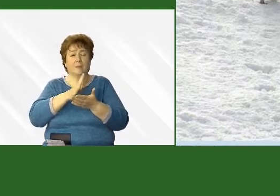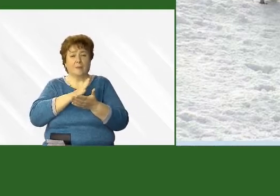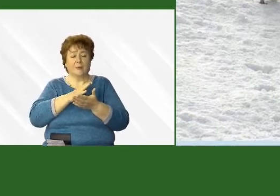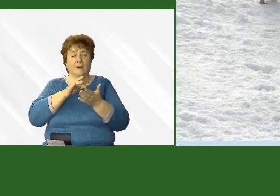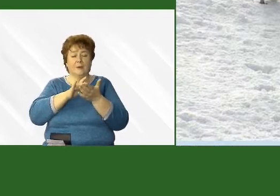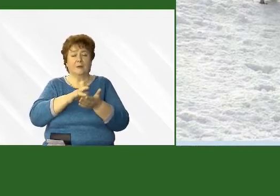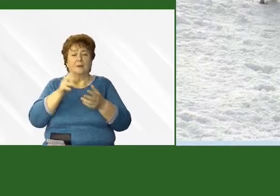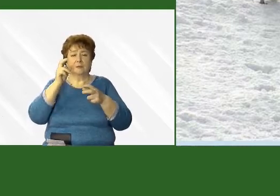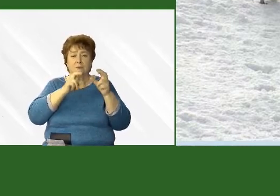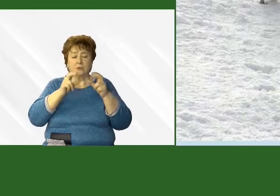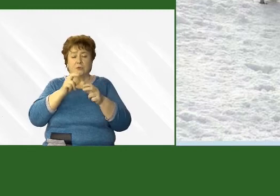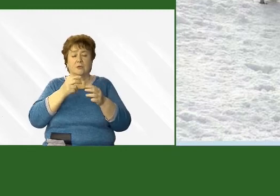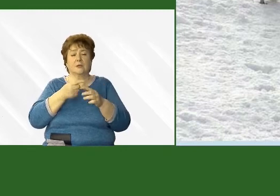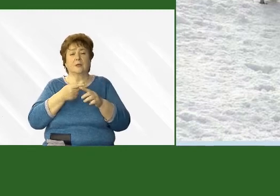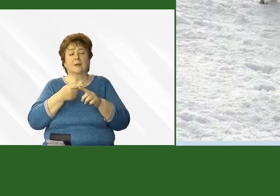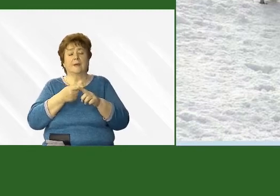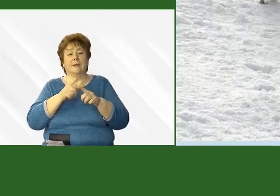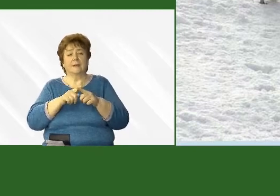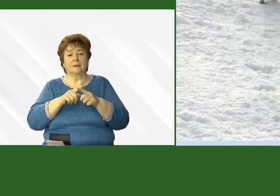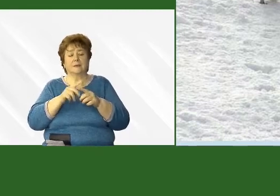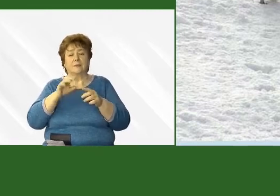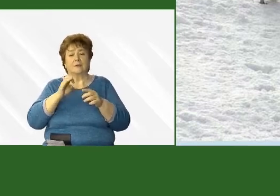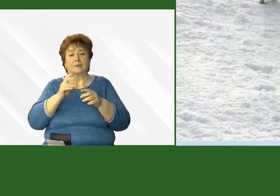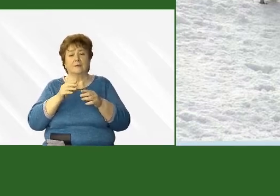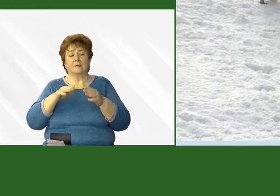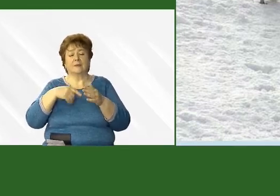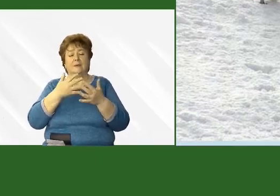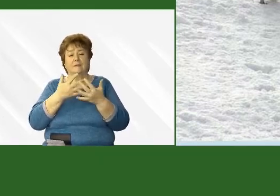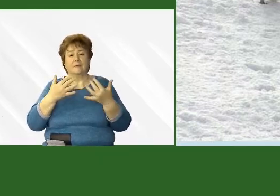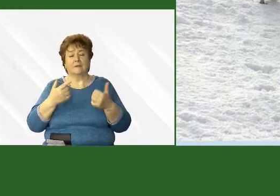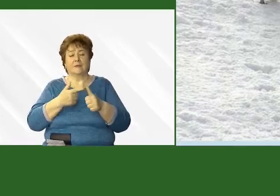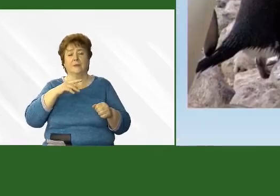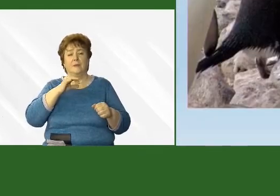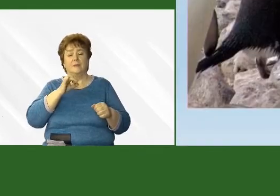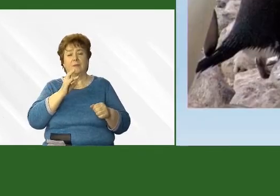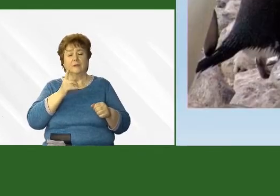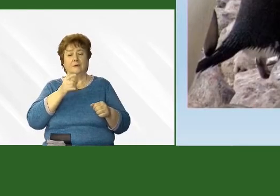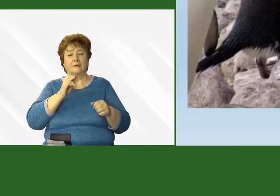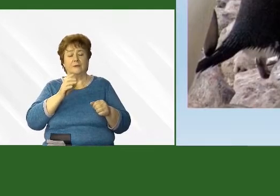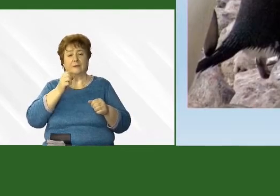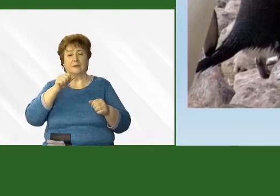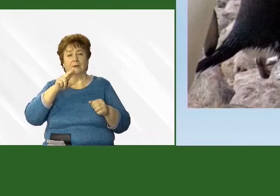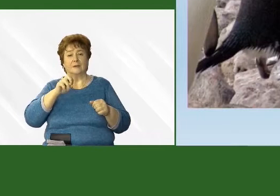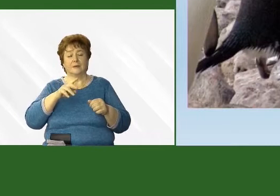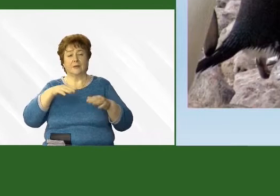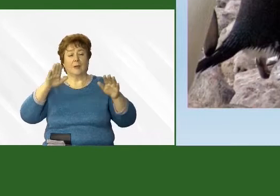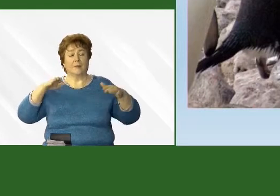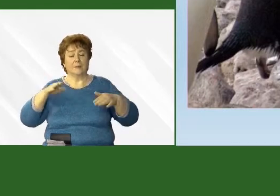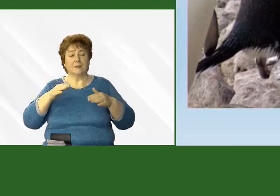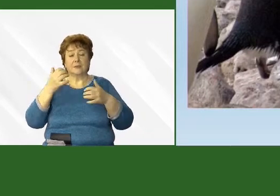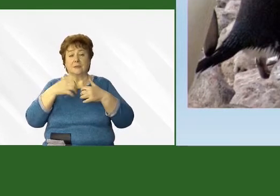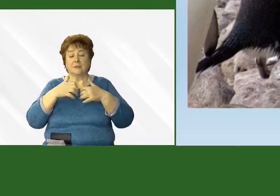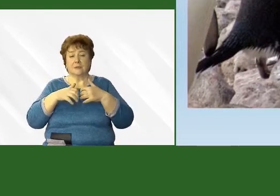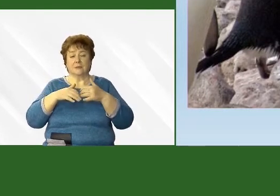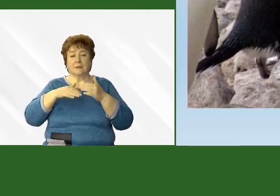экспедиции, изучали этих пингвинов и дали виду такое название. Пингвин Адели – птица средних